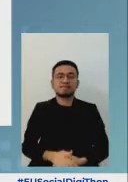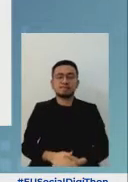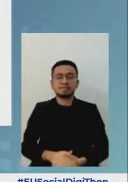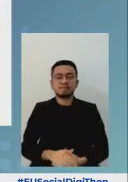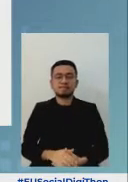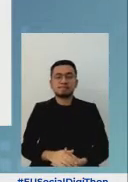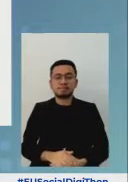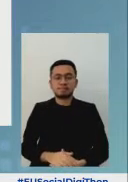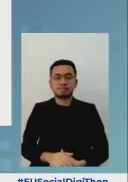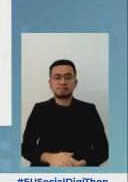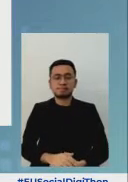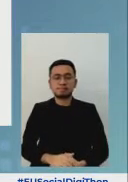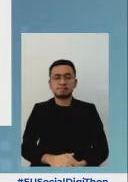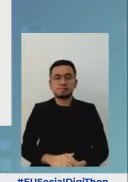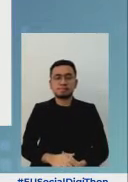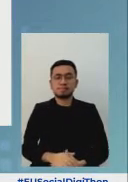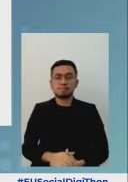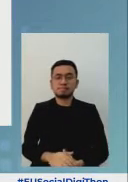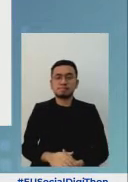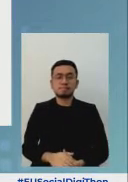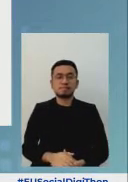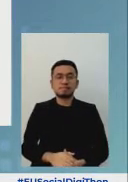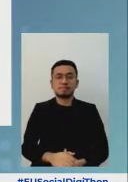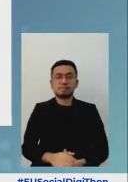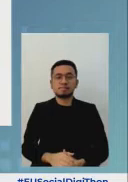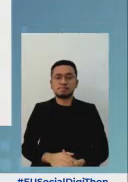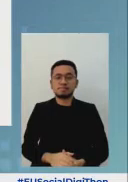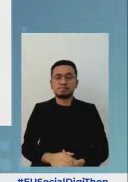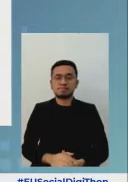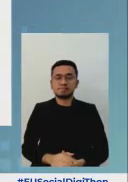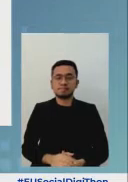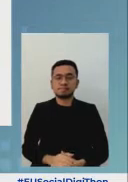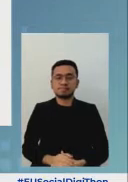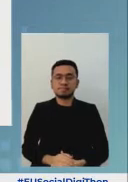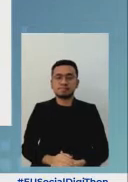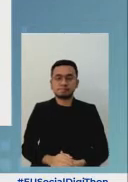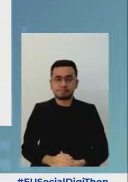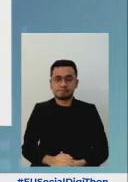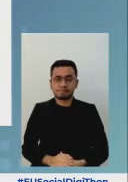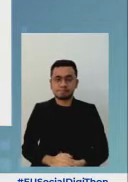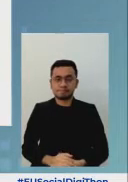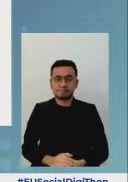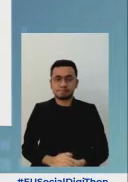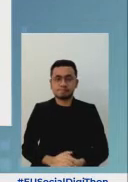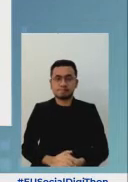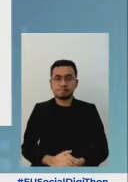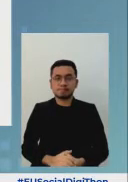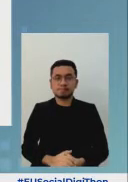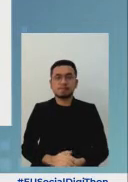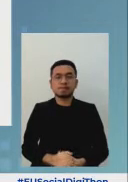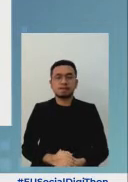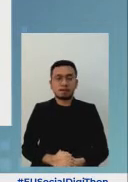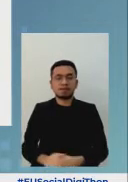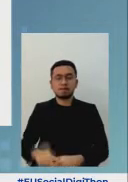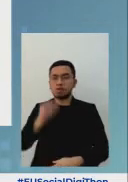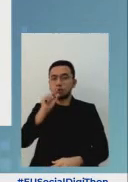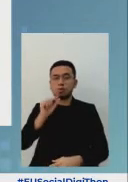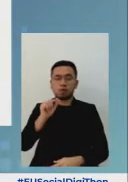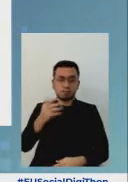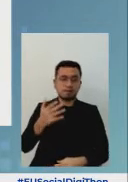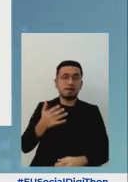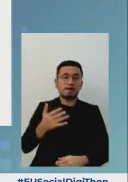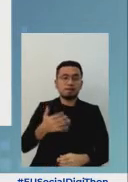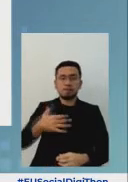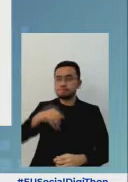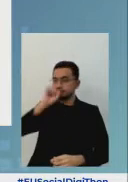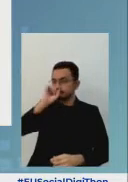ingin sampaikan ini buat bisa juga mengingat menjadi apa ya semacam inspirasi buat teman-teman ketika